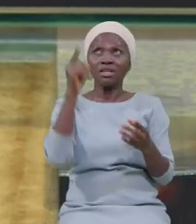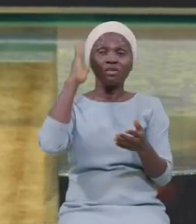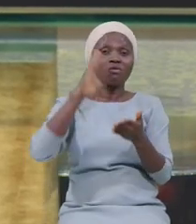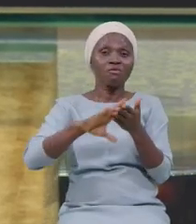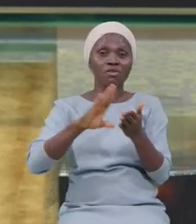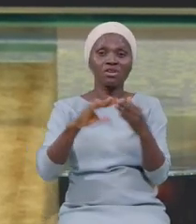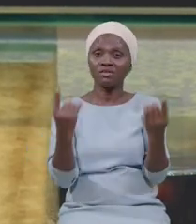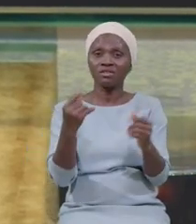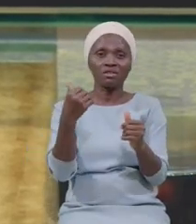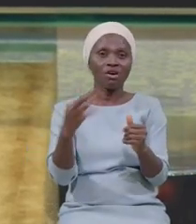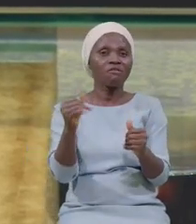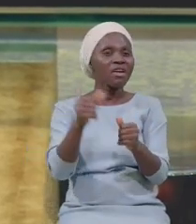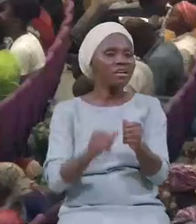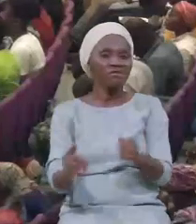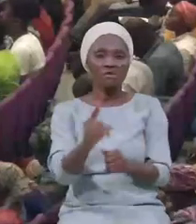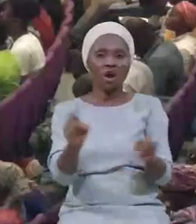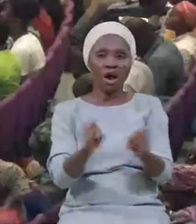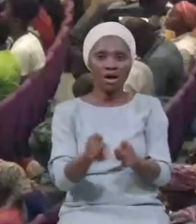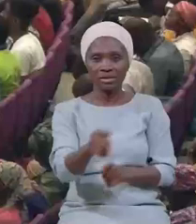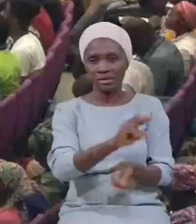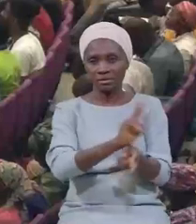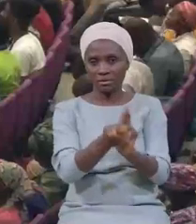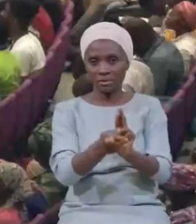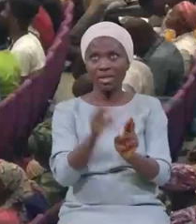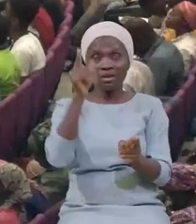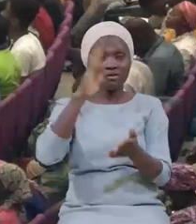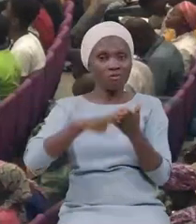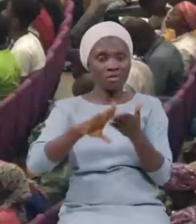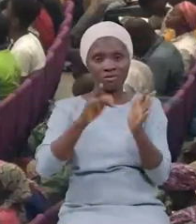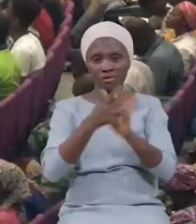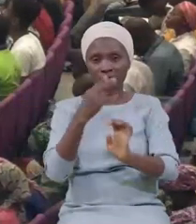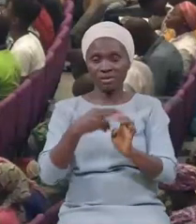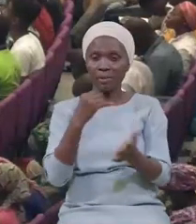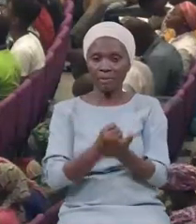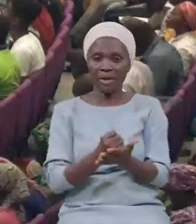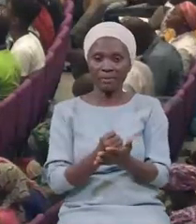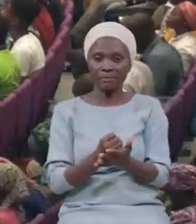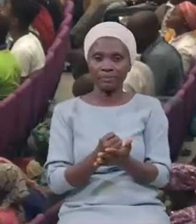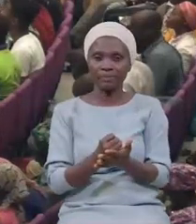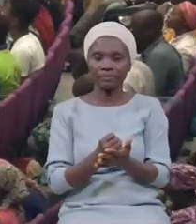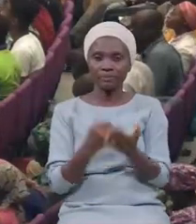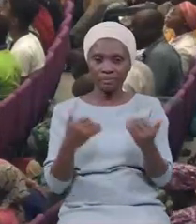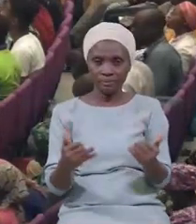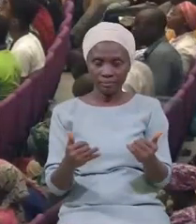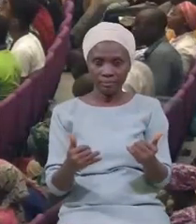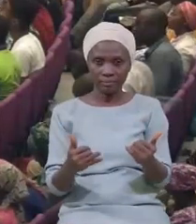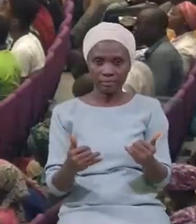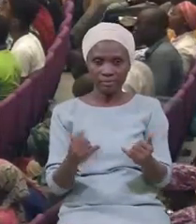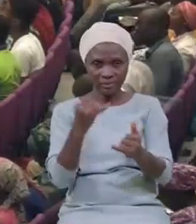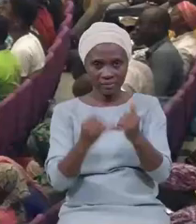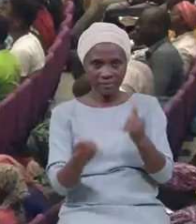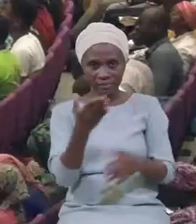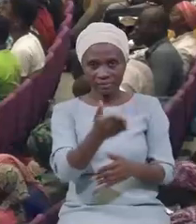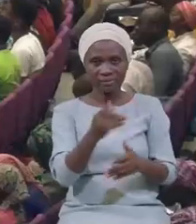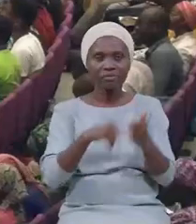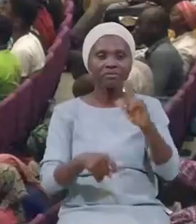se repent. Il va pardonner au nom de Jésus. Et qu'est-ce qui suit là-bas? Qu'est-ce qui finalise ça?